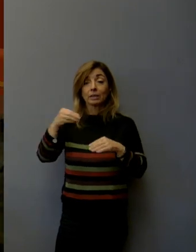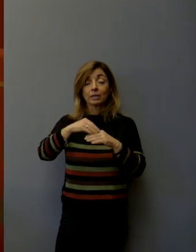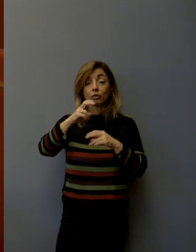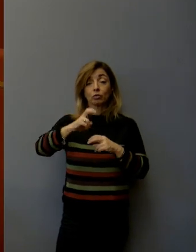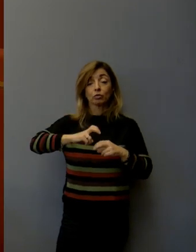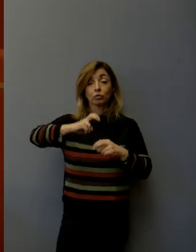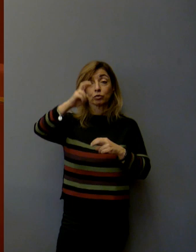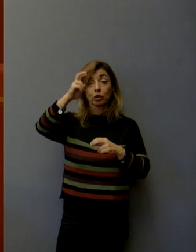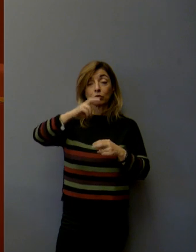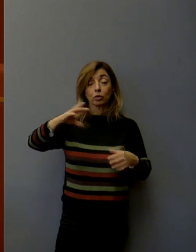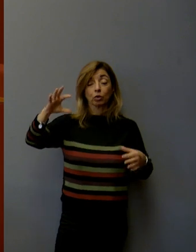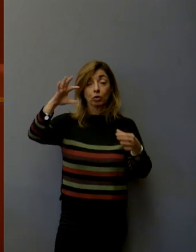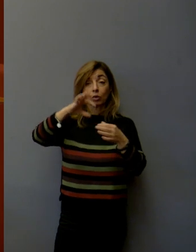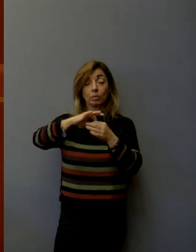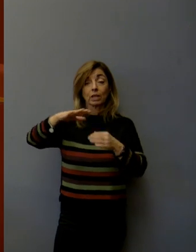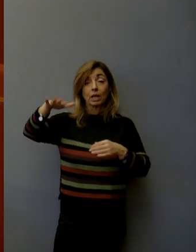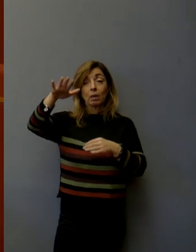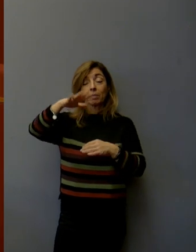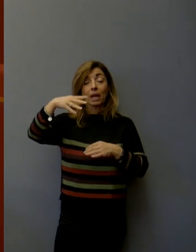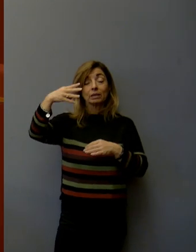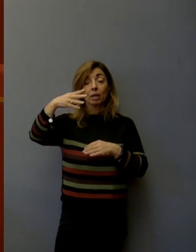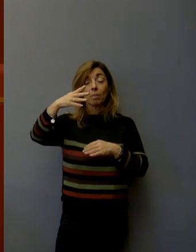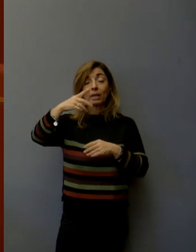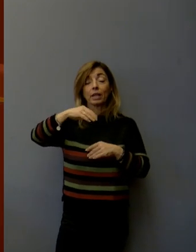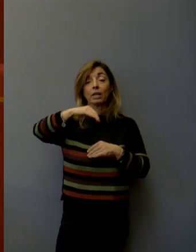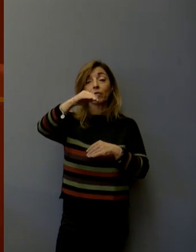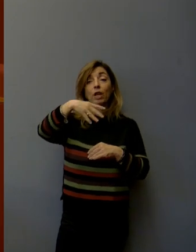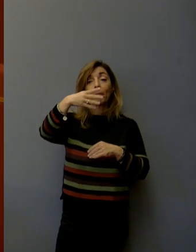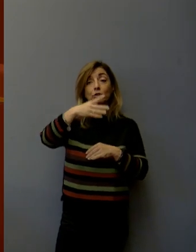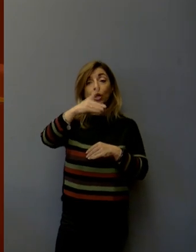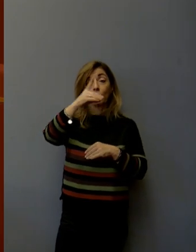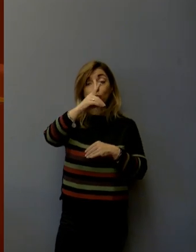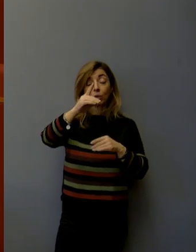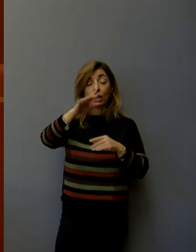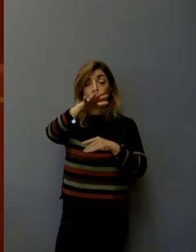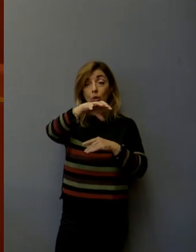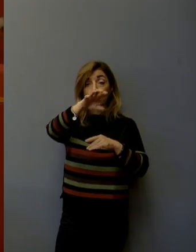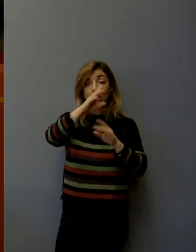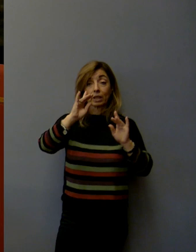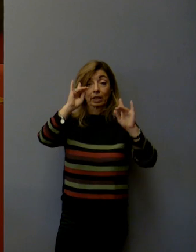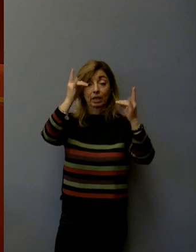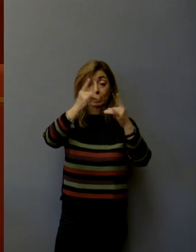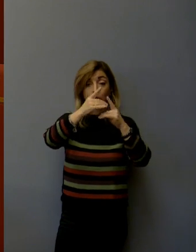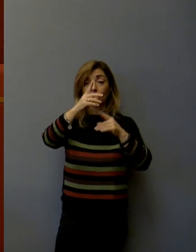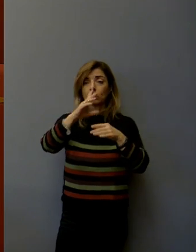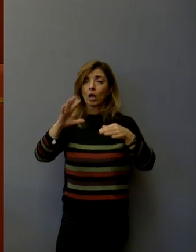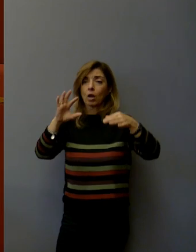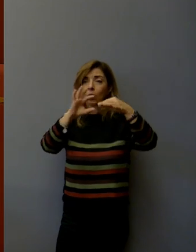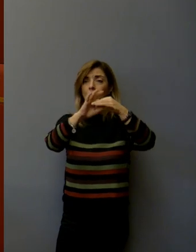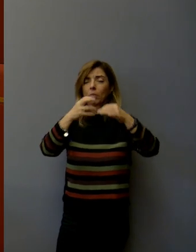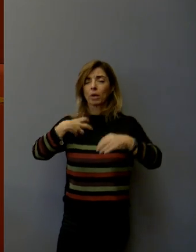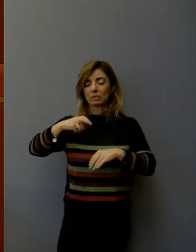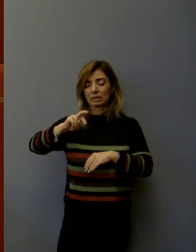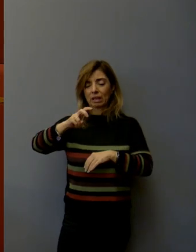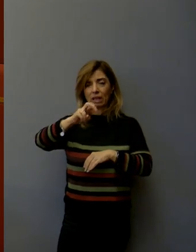tra Piazza Manin e via Marcello Durazzo nel quartiere di Castelletto via Marcello Durazzo è collegata a Piazza Manin da una scalinata che si trova in